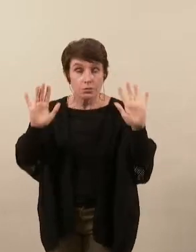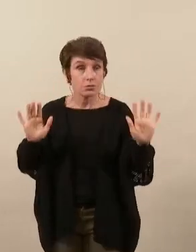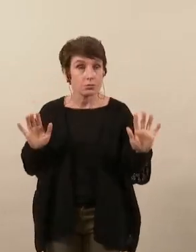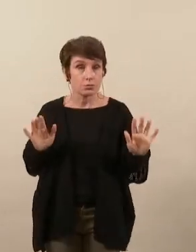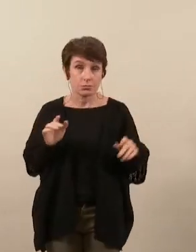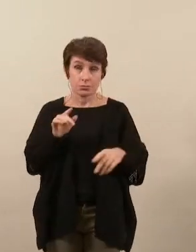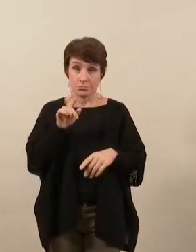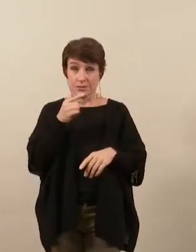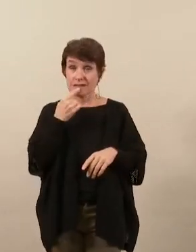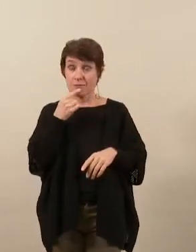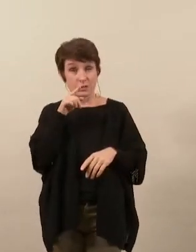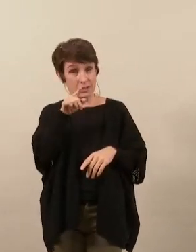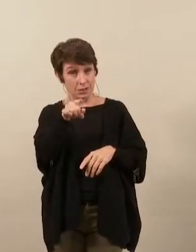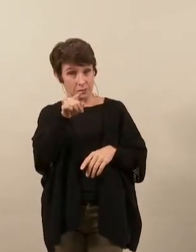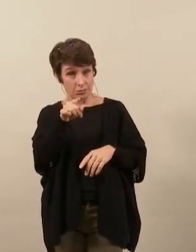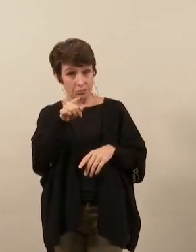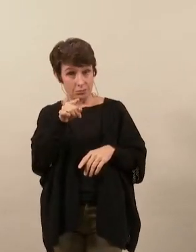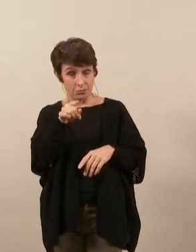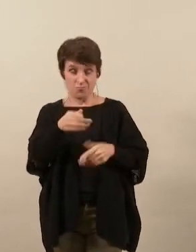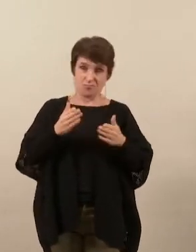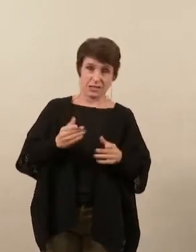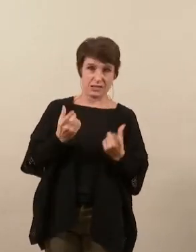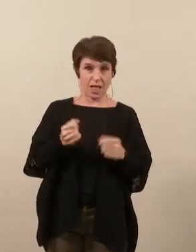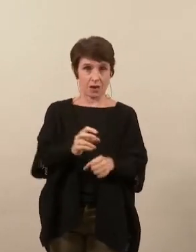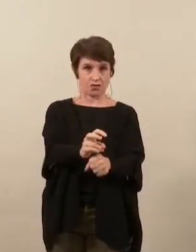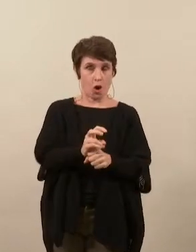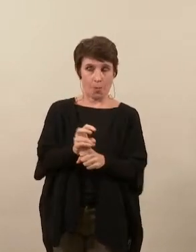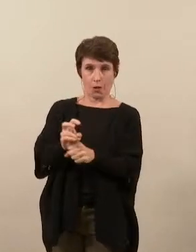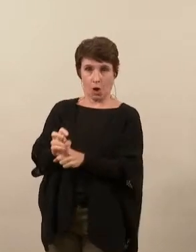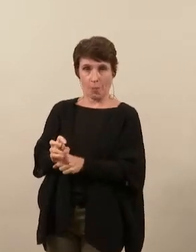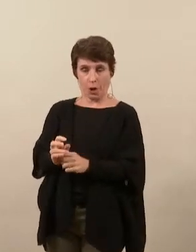faire payer votre